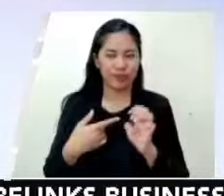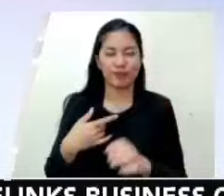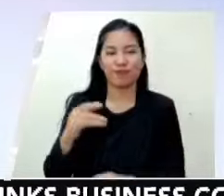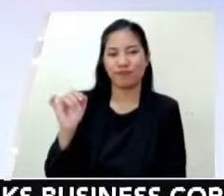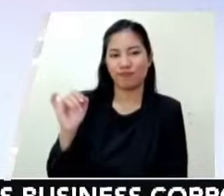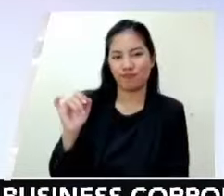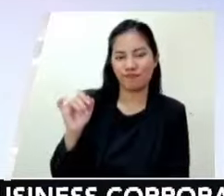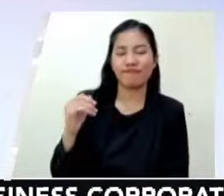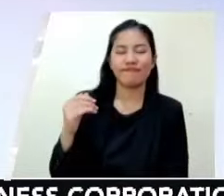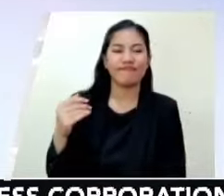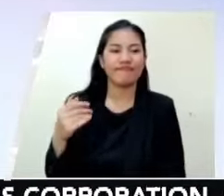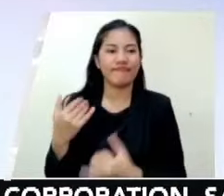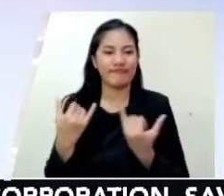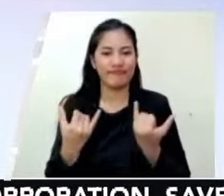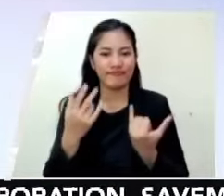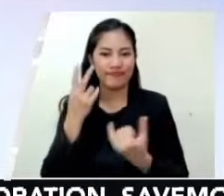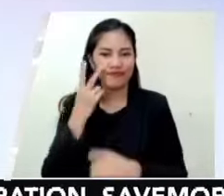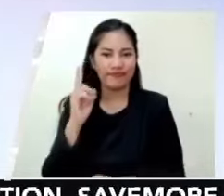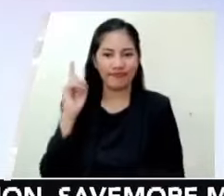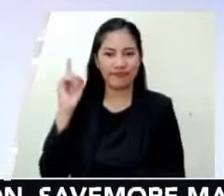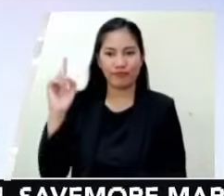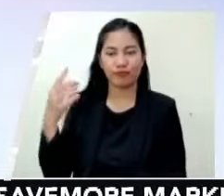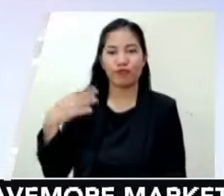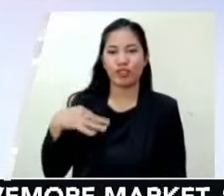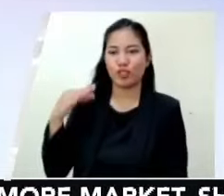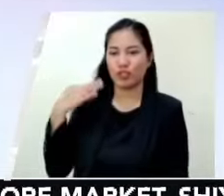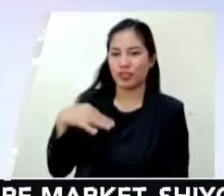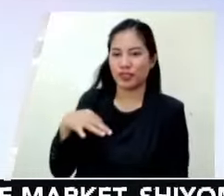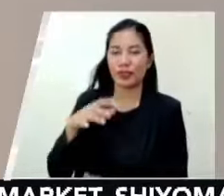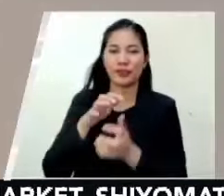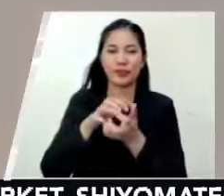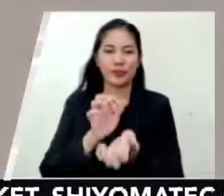ang paw-shionista dog from La Union.